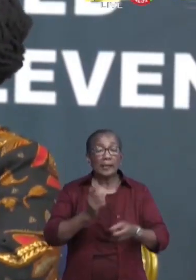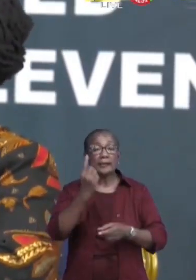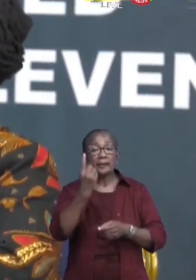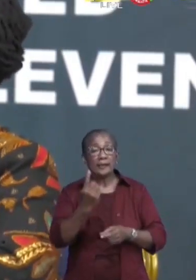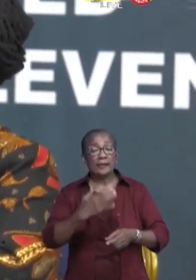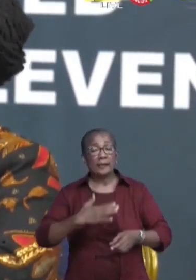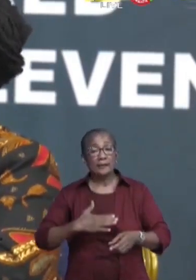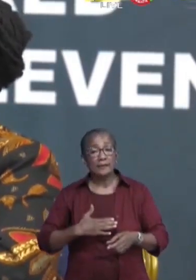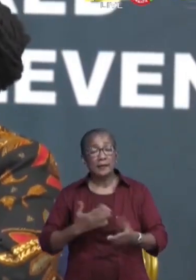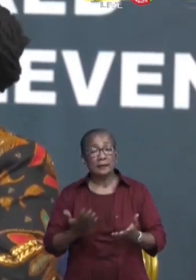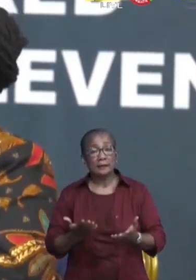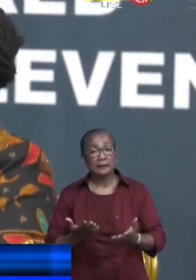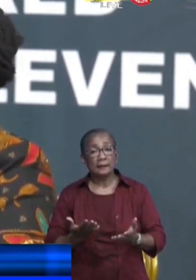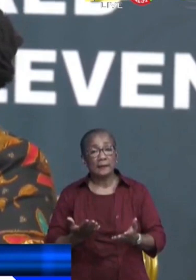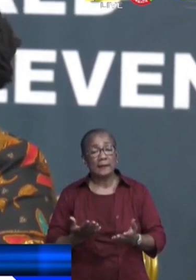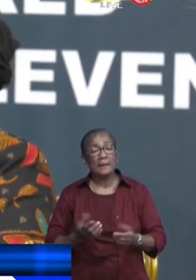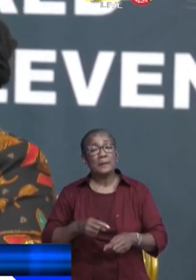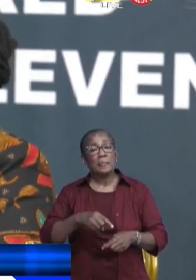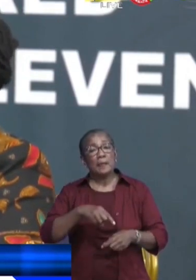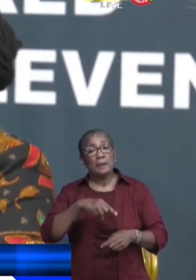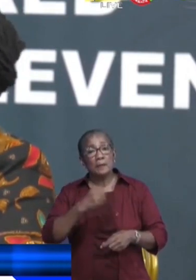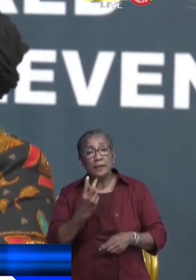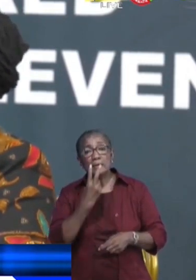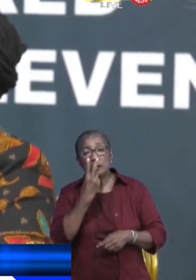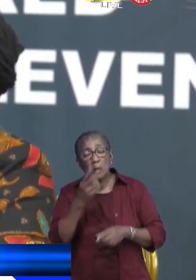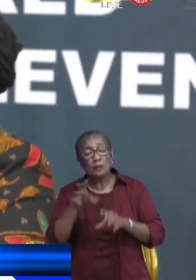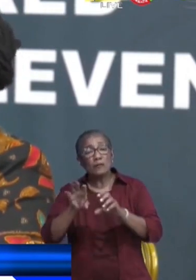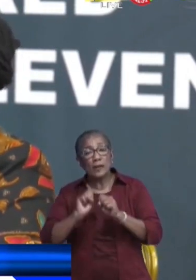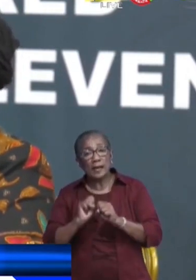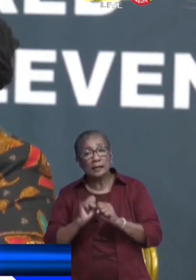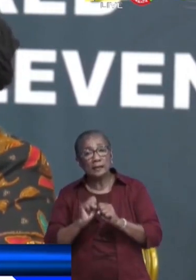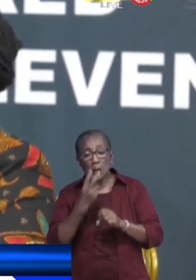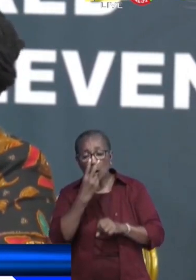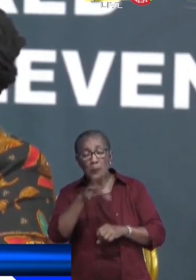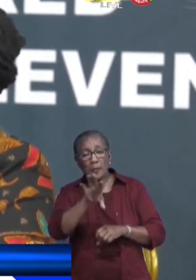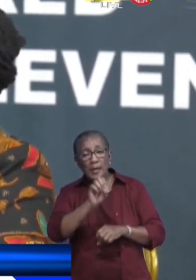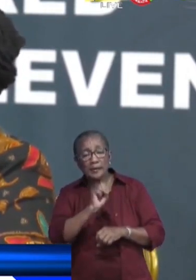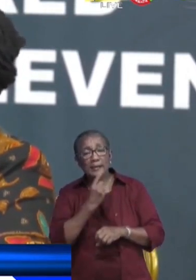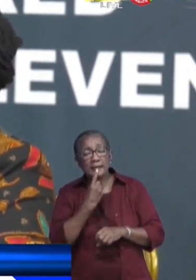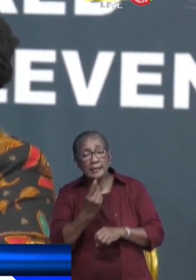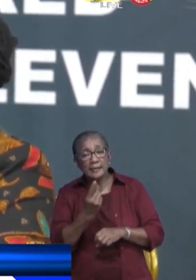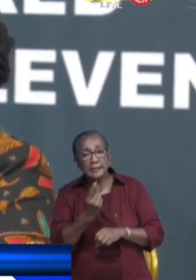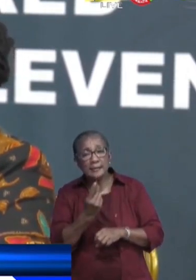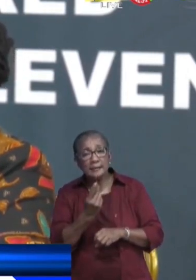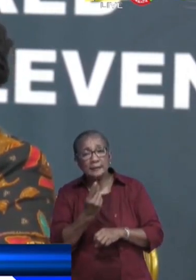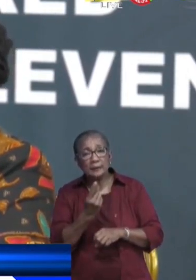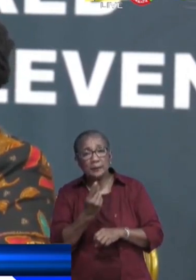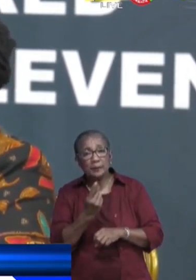de meest opvallende opmerkingen was